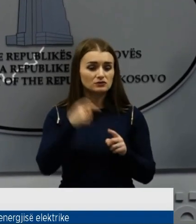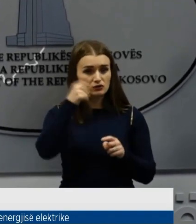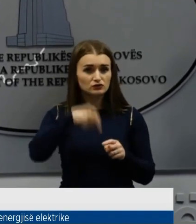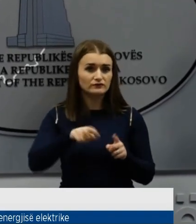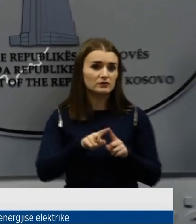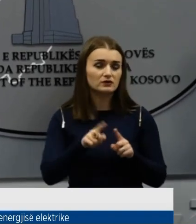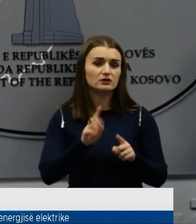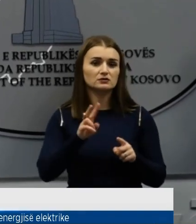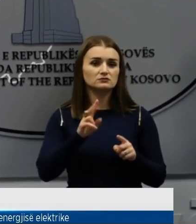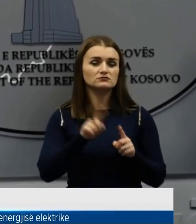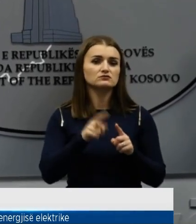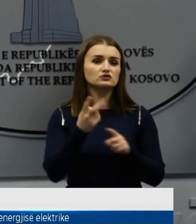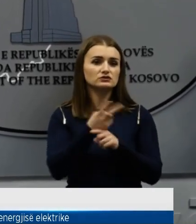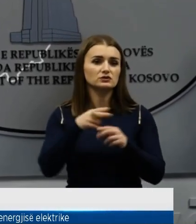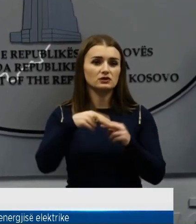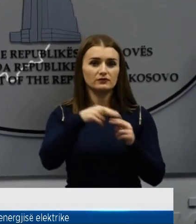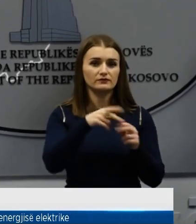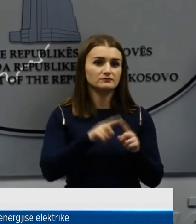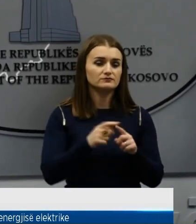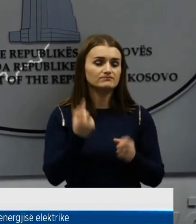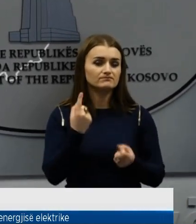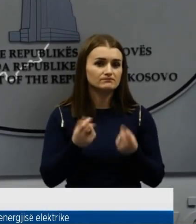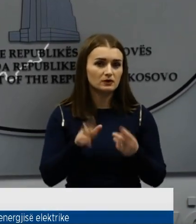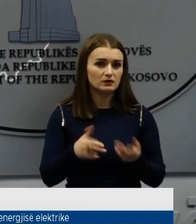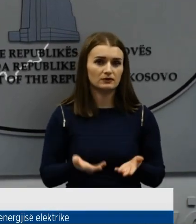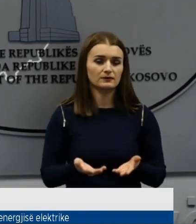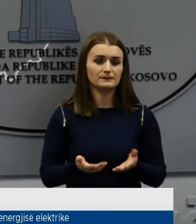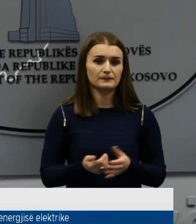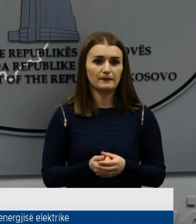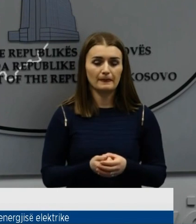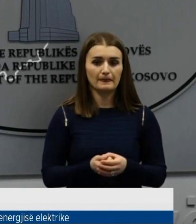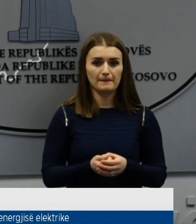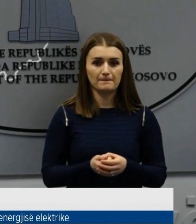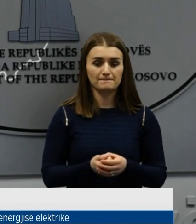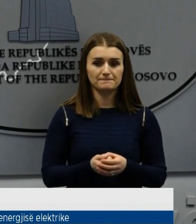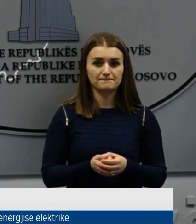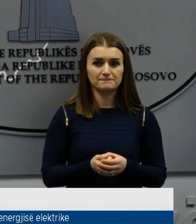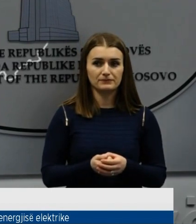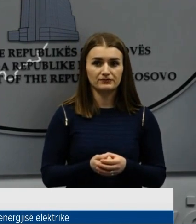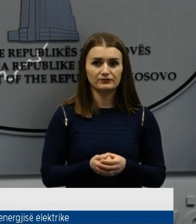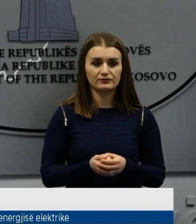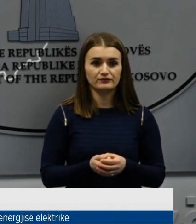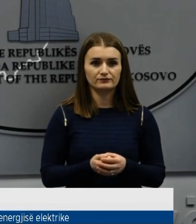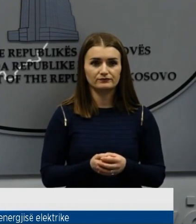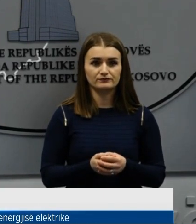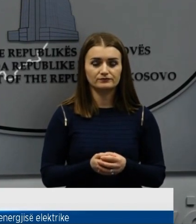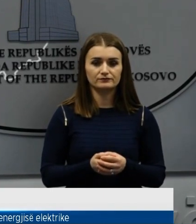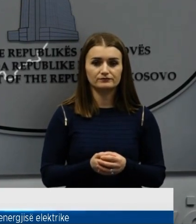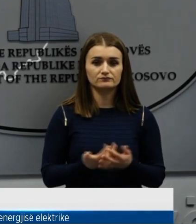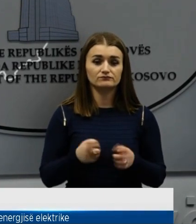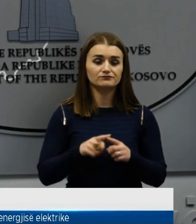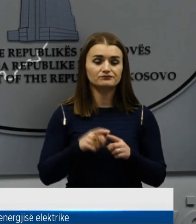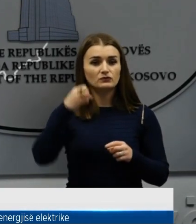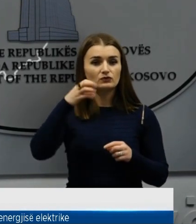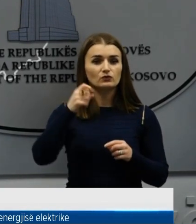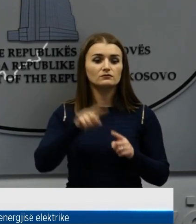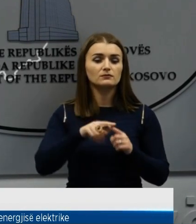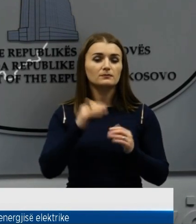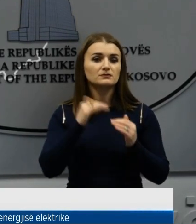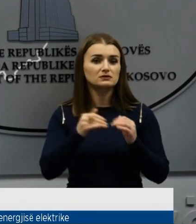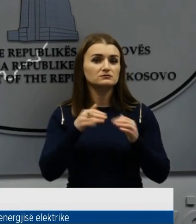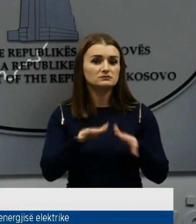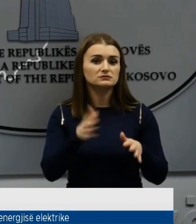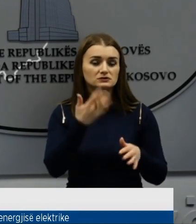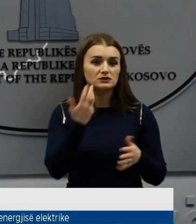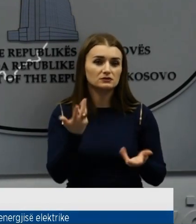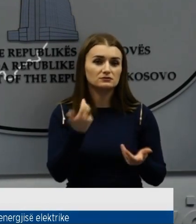tonë. Nuk kemi diversifikim të madhë të energjisë, dhe në masë të madhe të gjitha shtetet e rajonit varen nga një burim